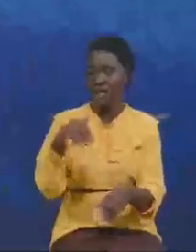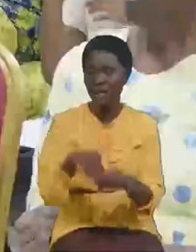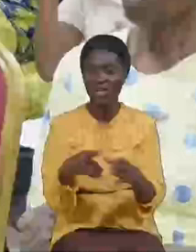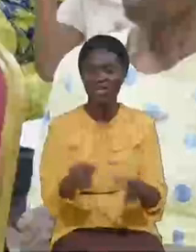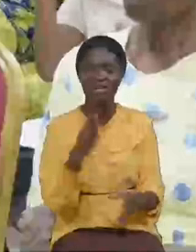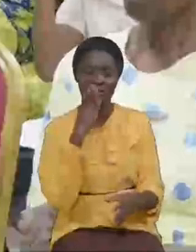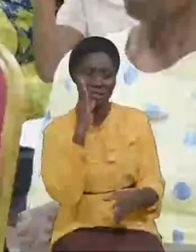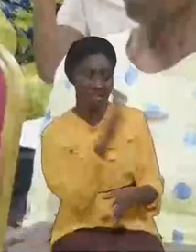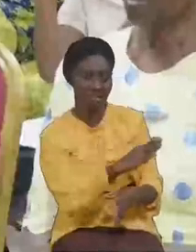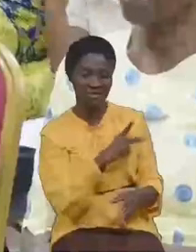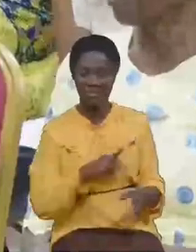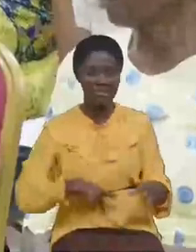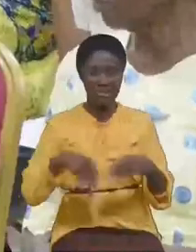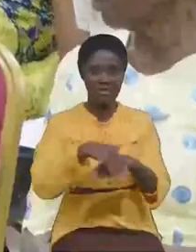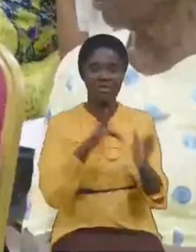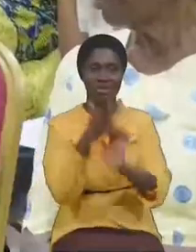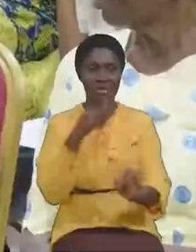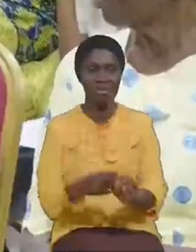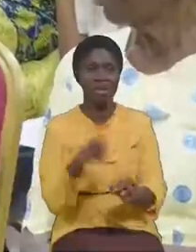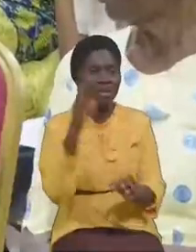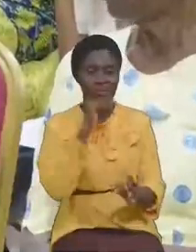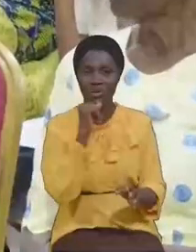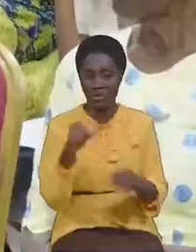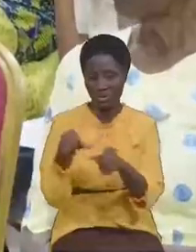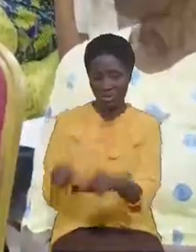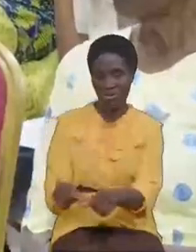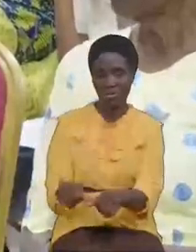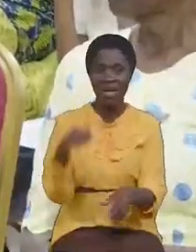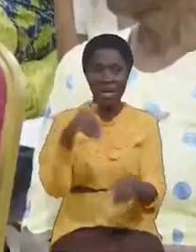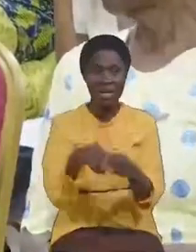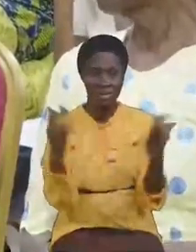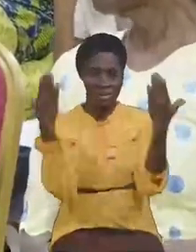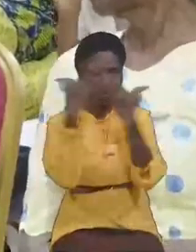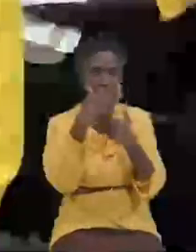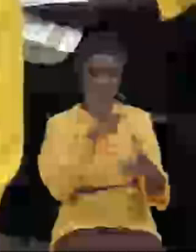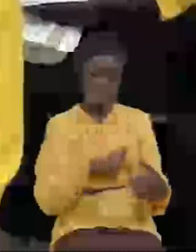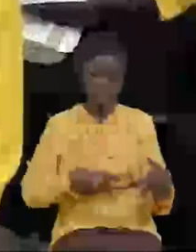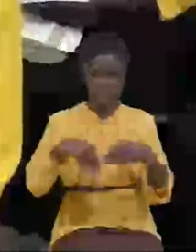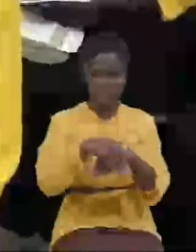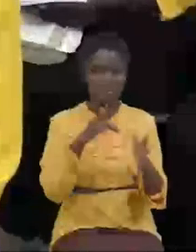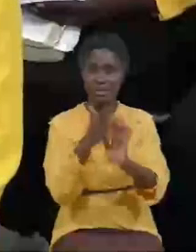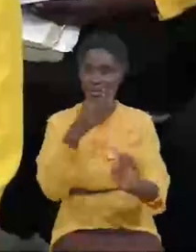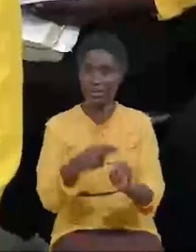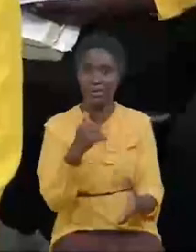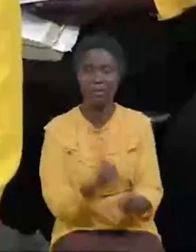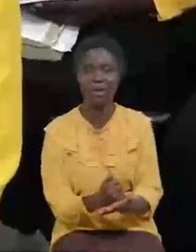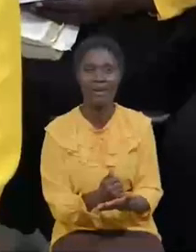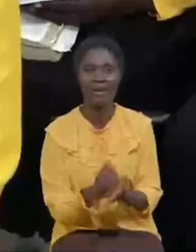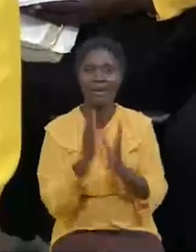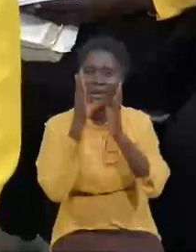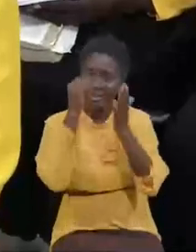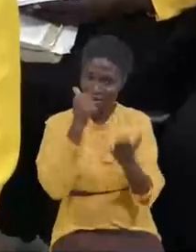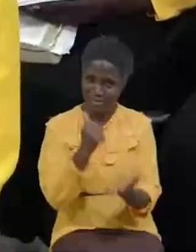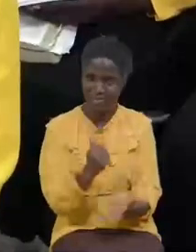du mal. Vous n'allez pas demeurer dans le royaume des ténèbres. Donnez-moi un bon